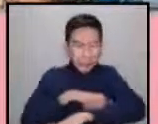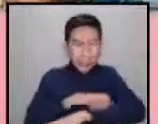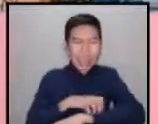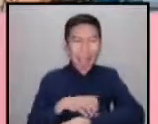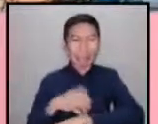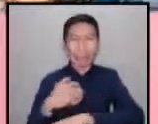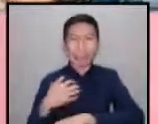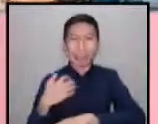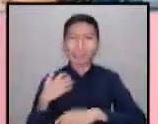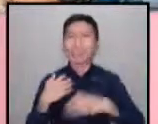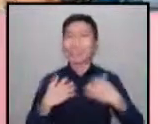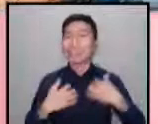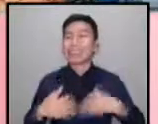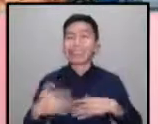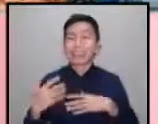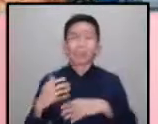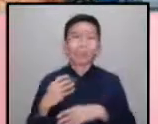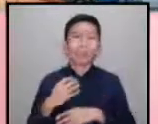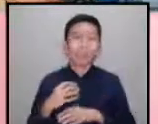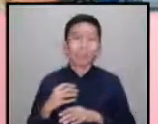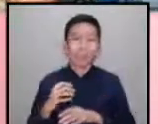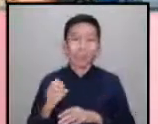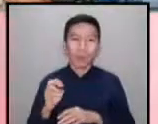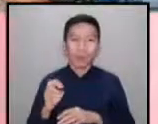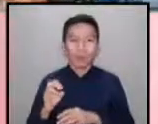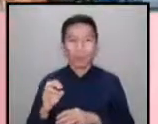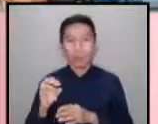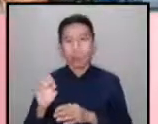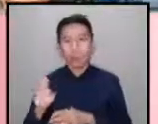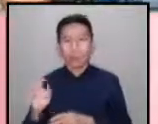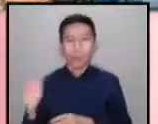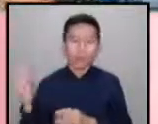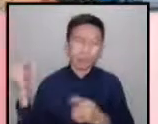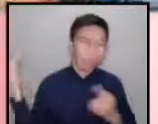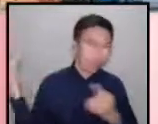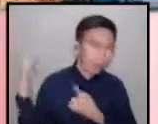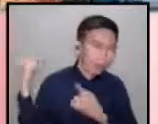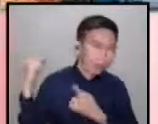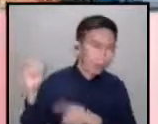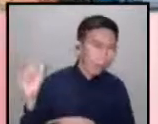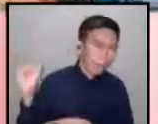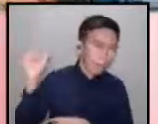or even moderate back pains to joint pains.